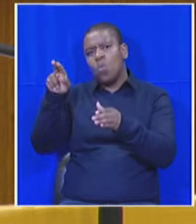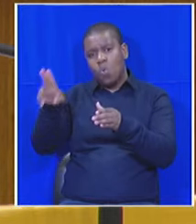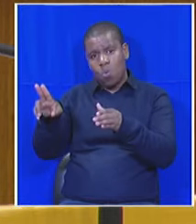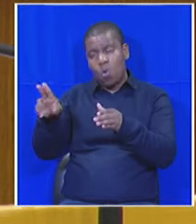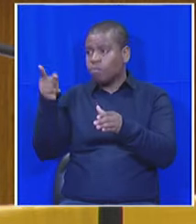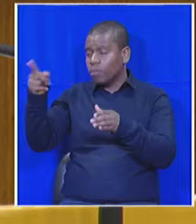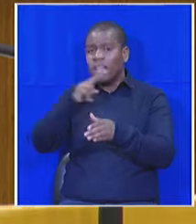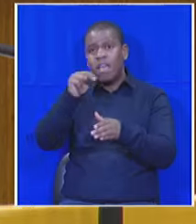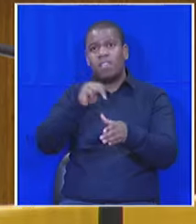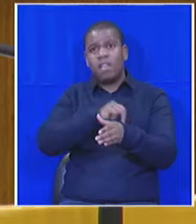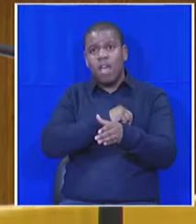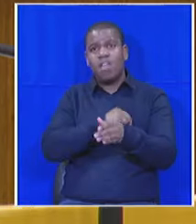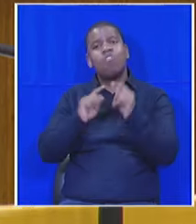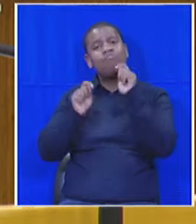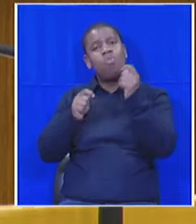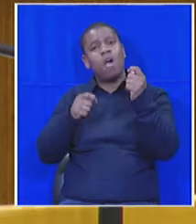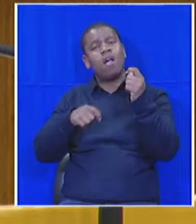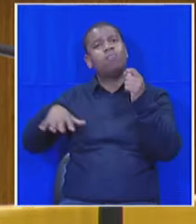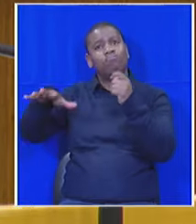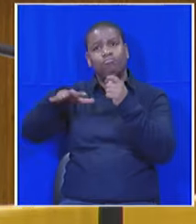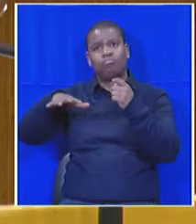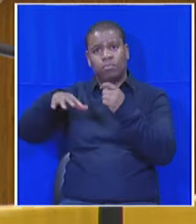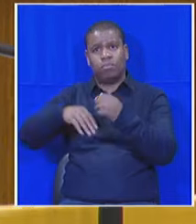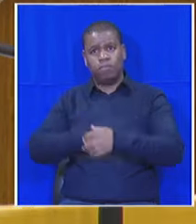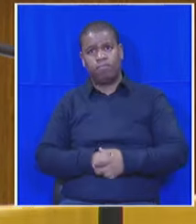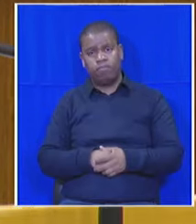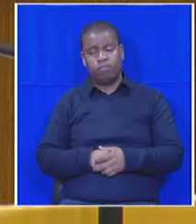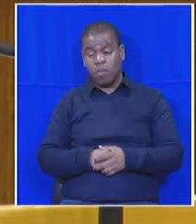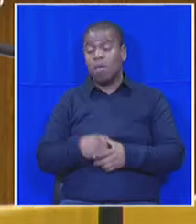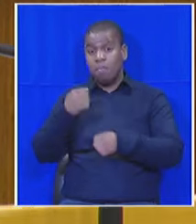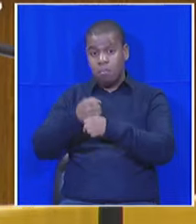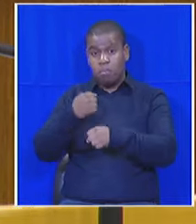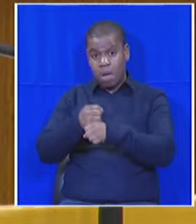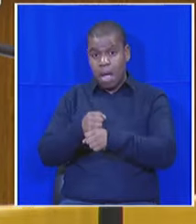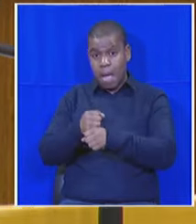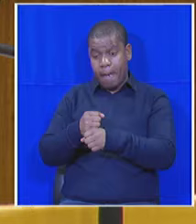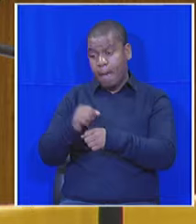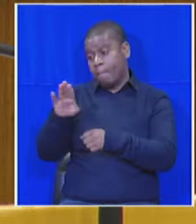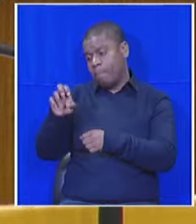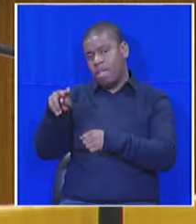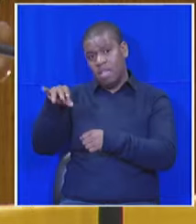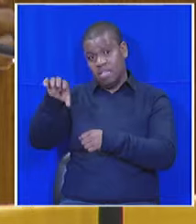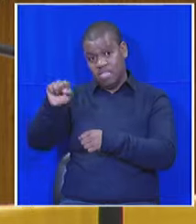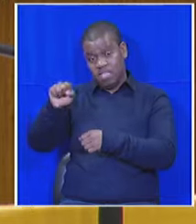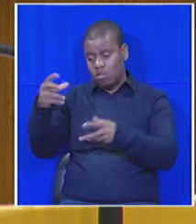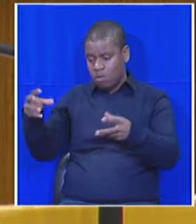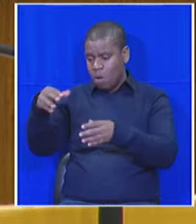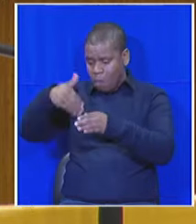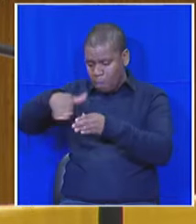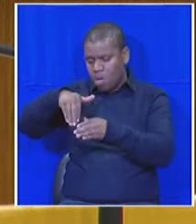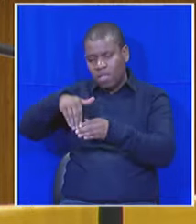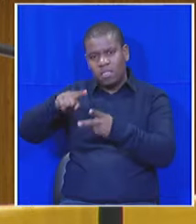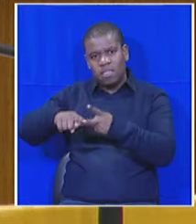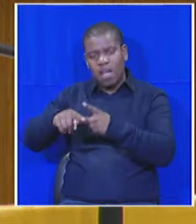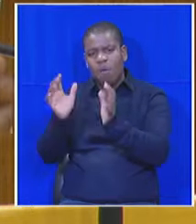yasemakhaya. Kugaywa usoya beans, kuhlanganiswe no carrot nekabish no